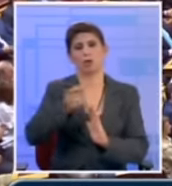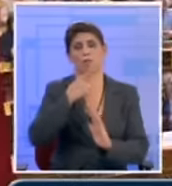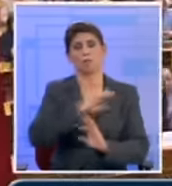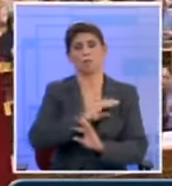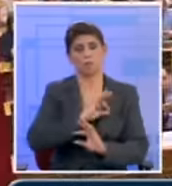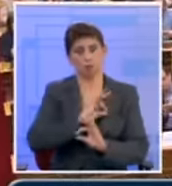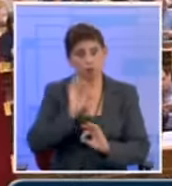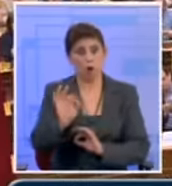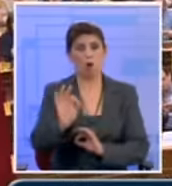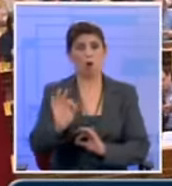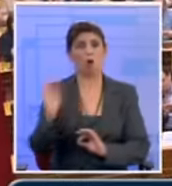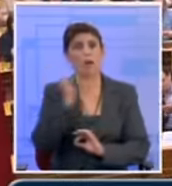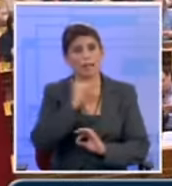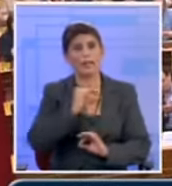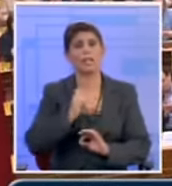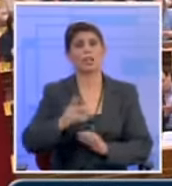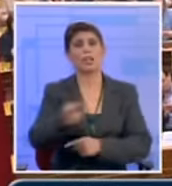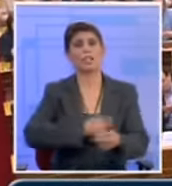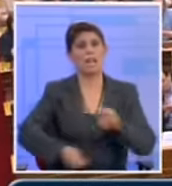σε σύντομο χρονικό διάστημα στις αγορές.